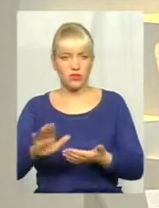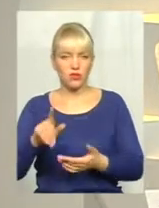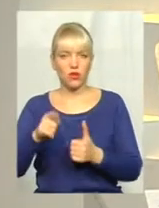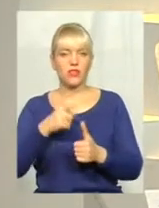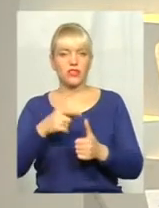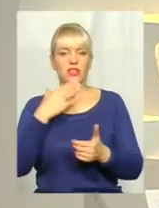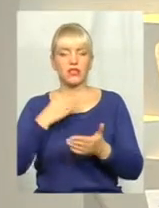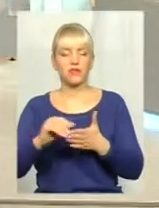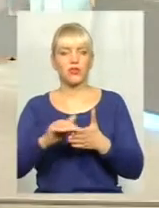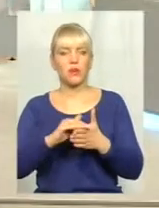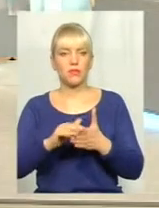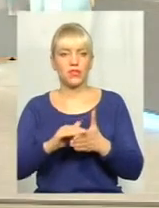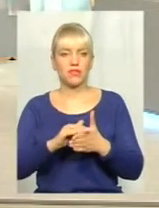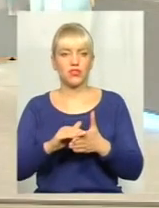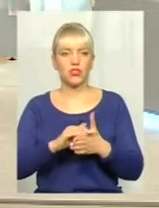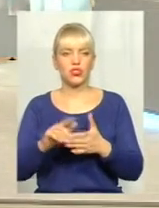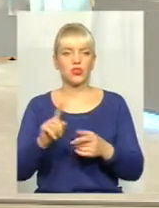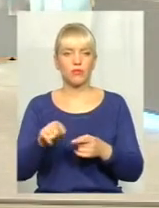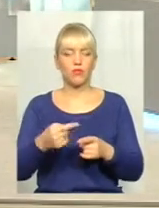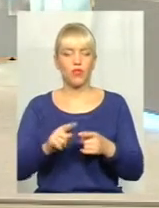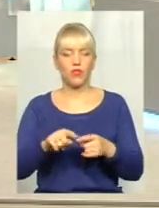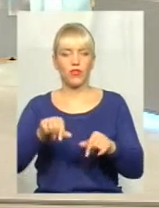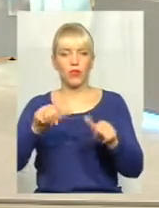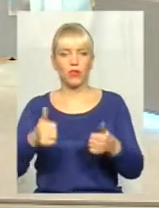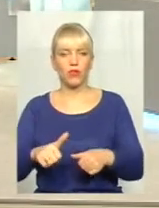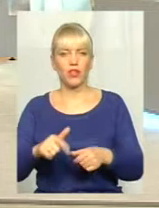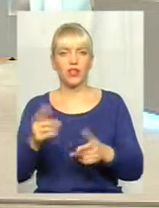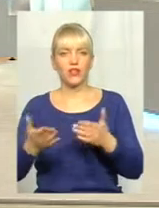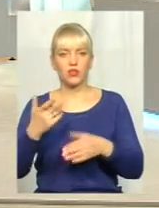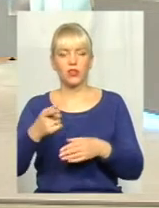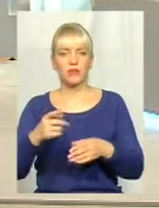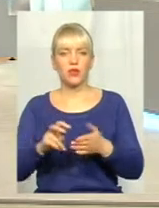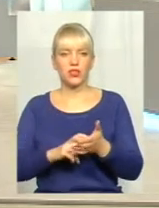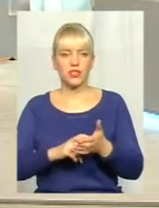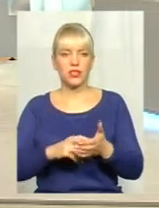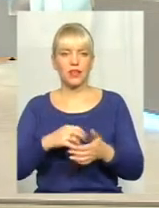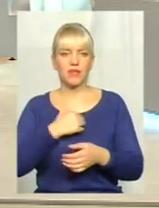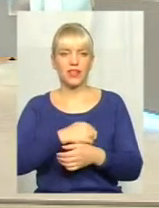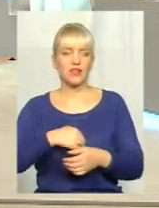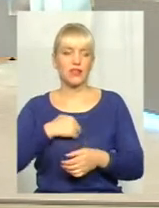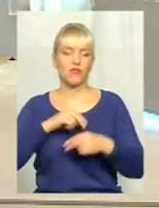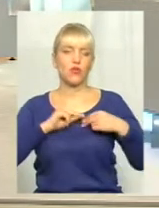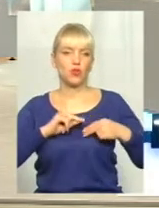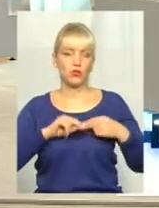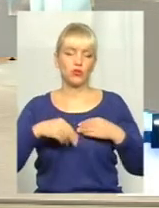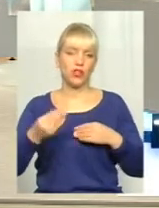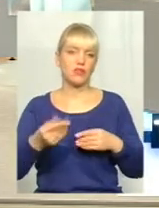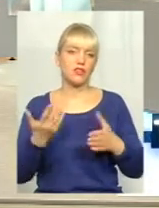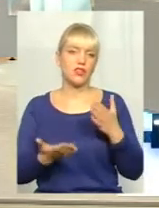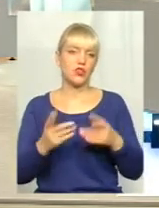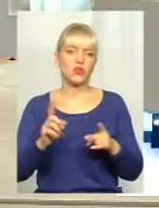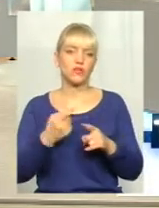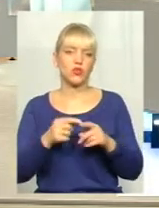називати своє прізвище, аби воно фігурувало, якщо ти боїшся гніву роботодавця, так? Що це за собою потягне?